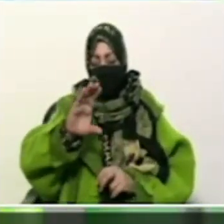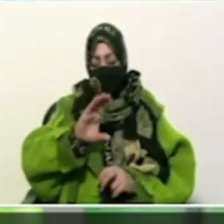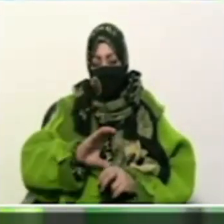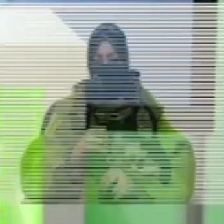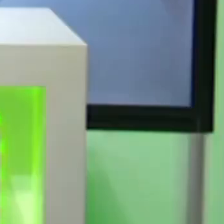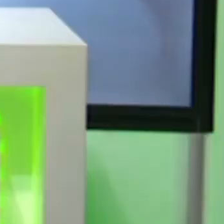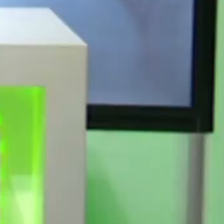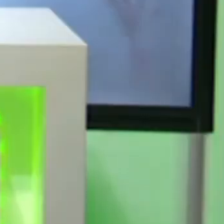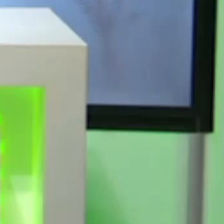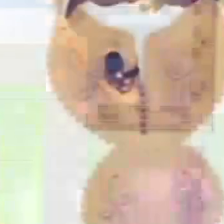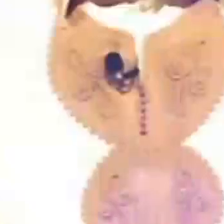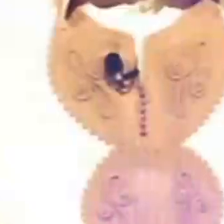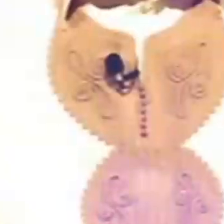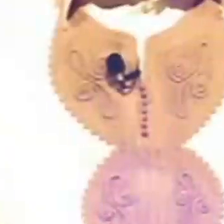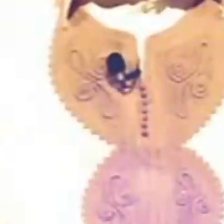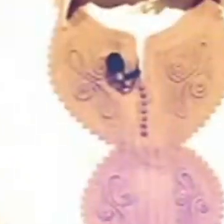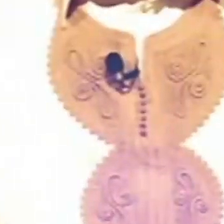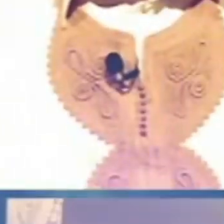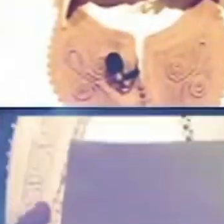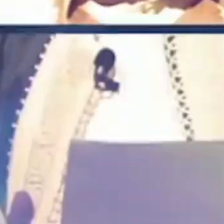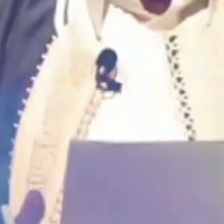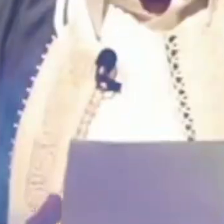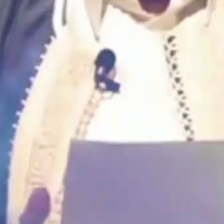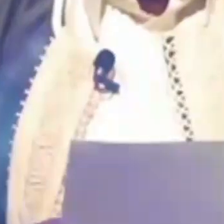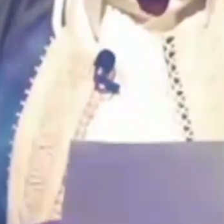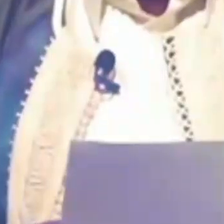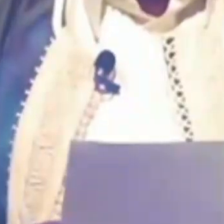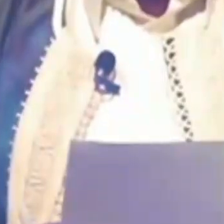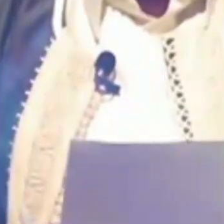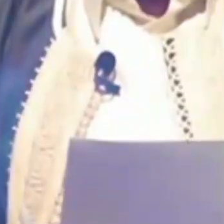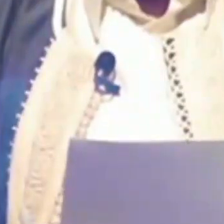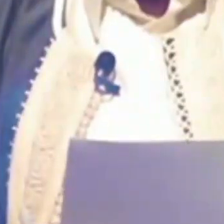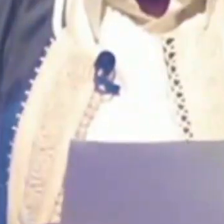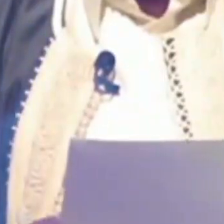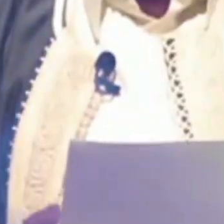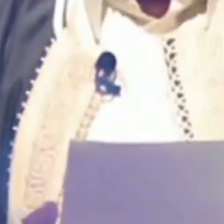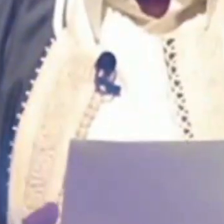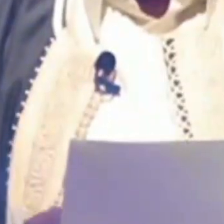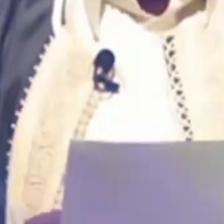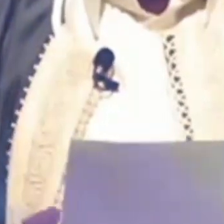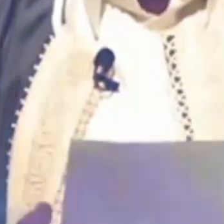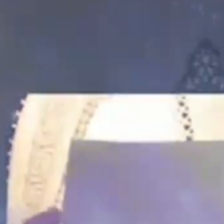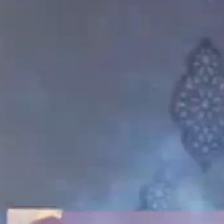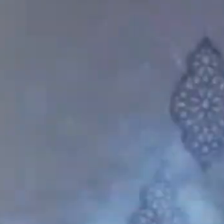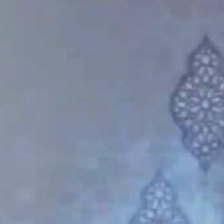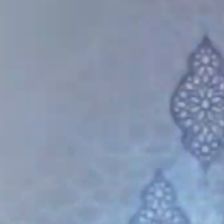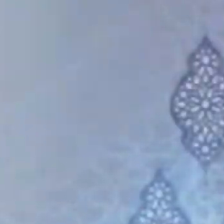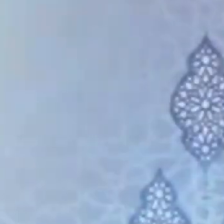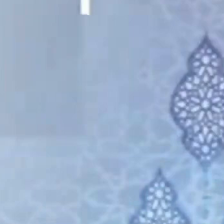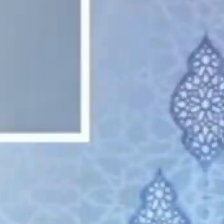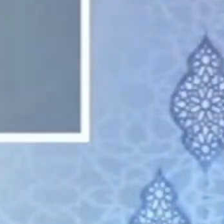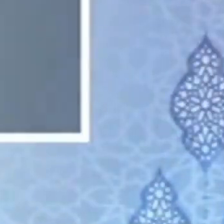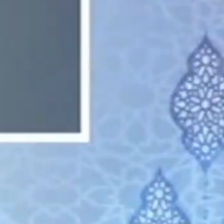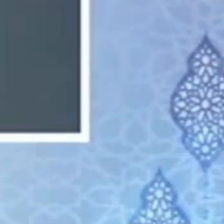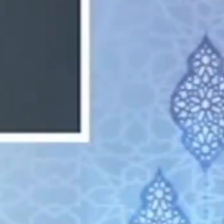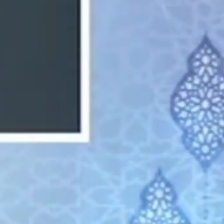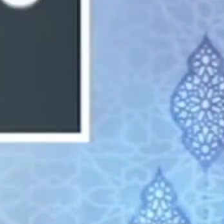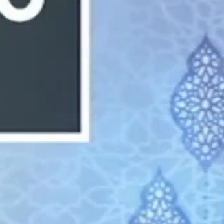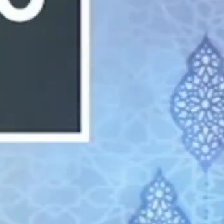نشاورهم ونأخذ من ضياهم إخاء إن أمر الناس